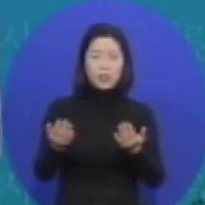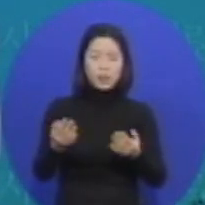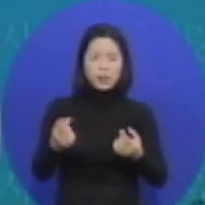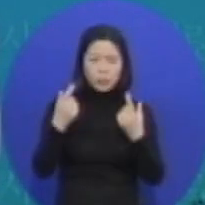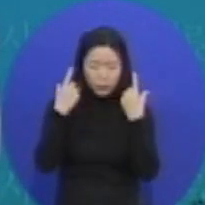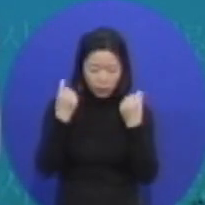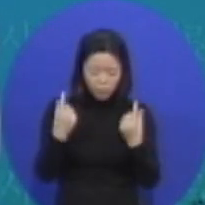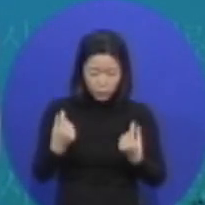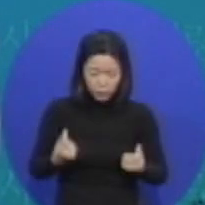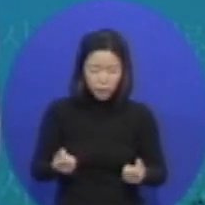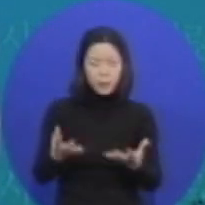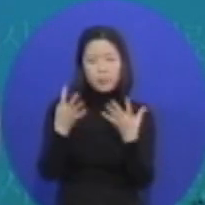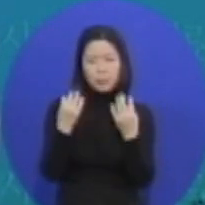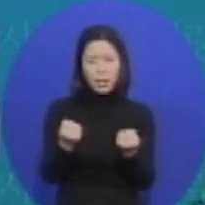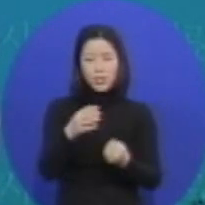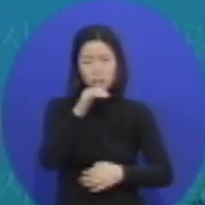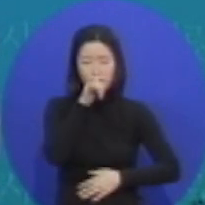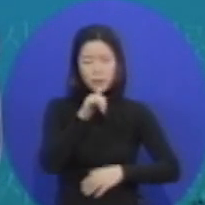여전히 많았습니다